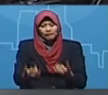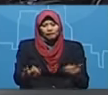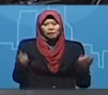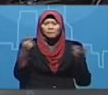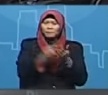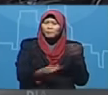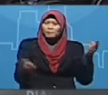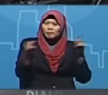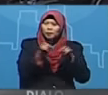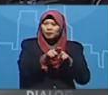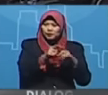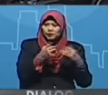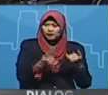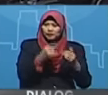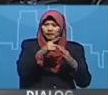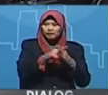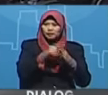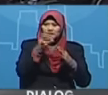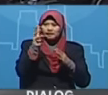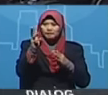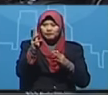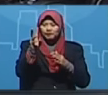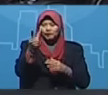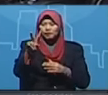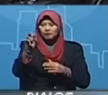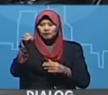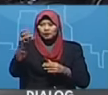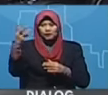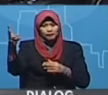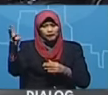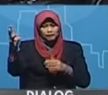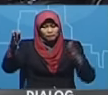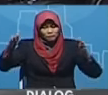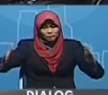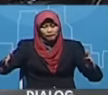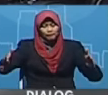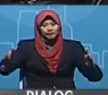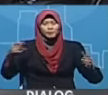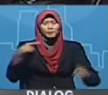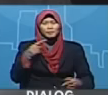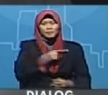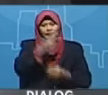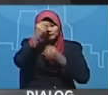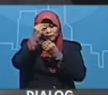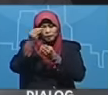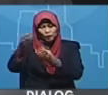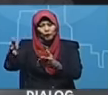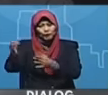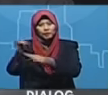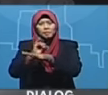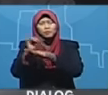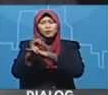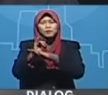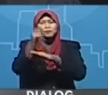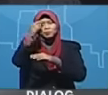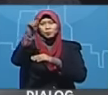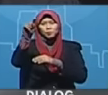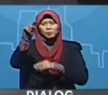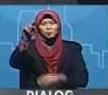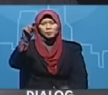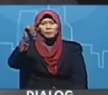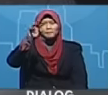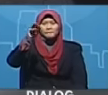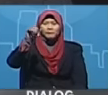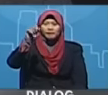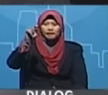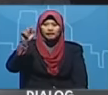Sekarang hingga Jun 2016. Kita telah memaklumkan kepada pihak industri khususnya ahli bumi mitra dengan